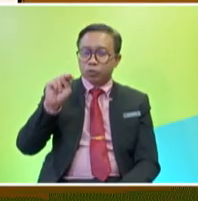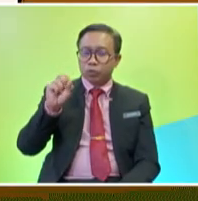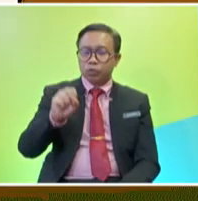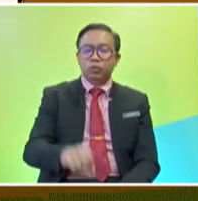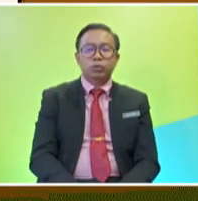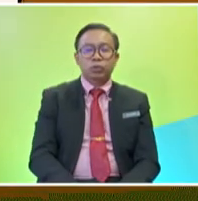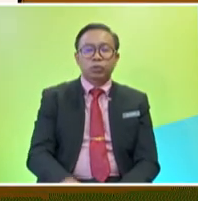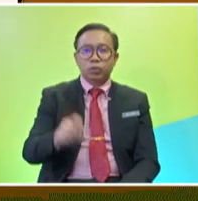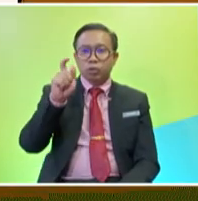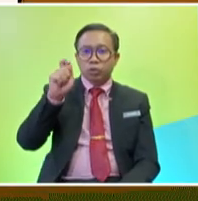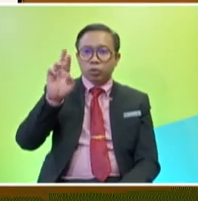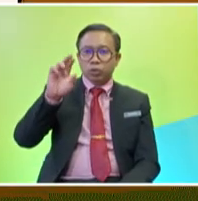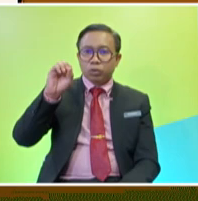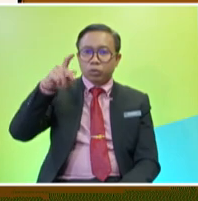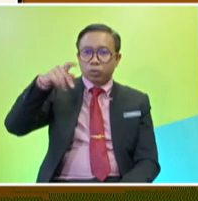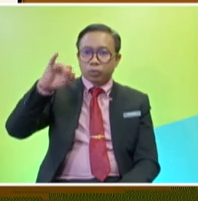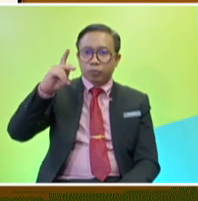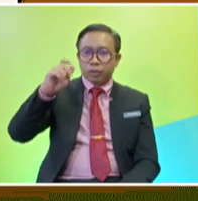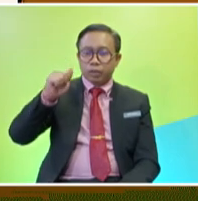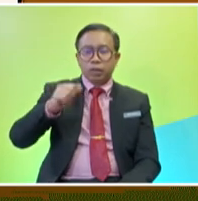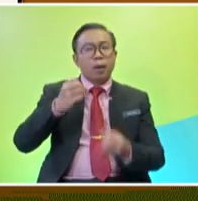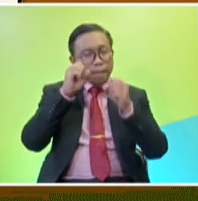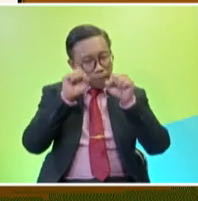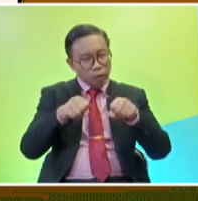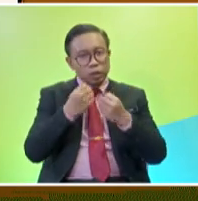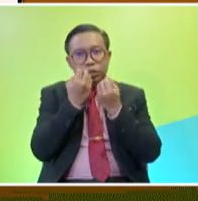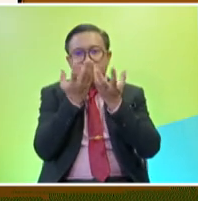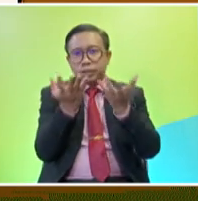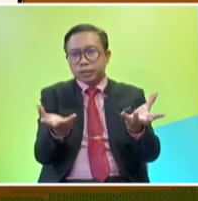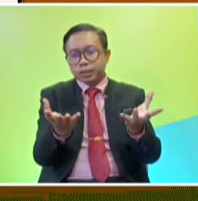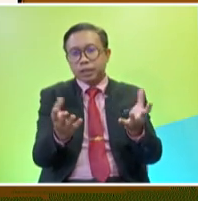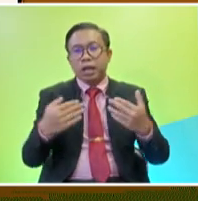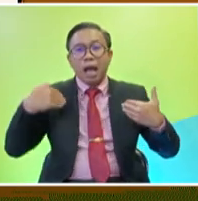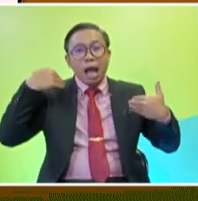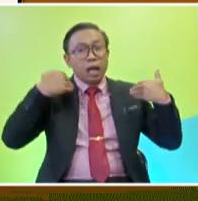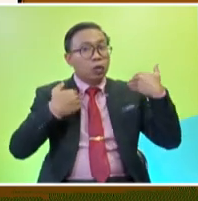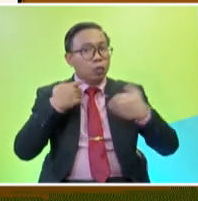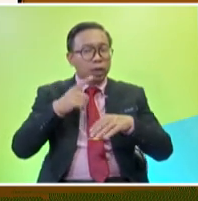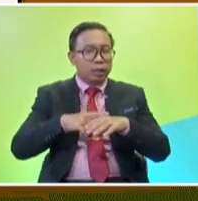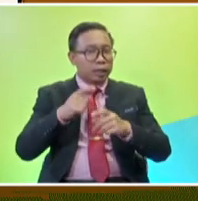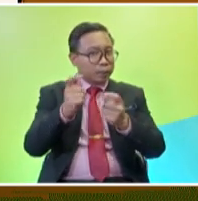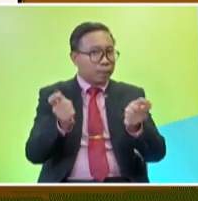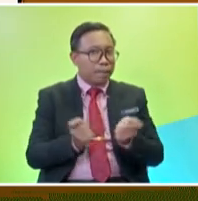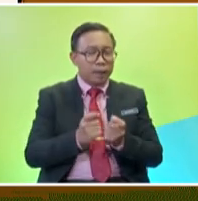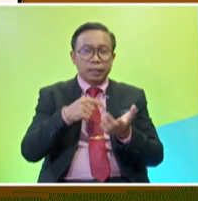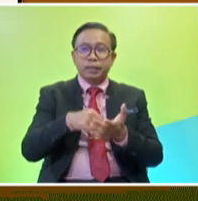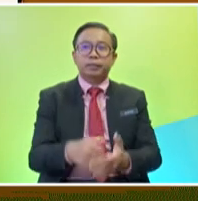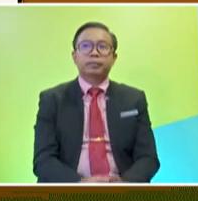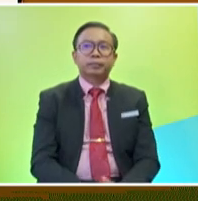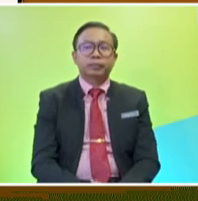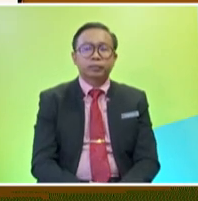motion-pelajari rumah murid-murid di rumah untuk Jelaskan contoh lah hewan di kawasan musim Tropica Ilham